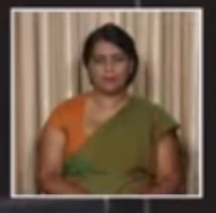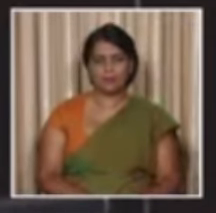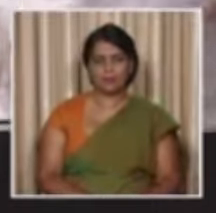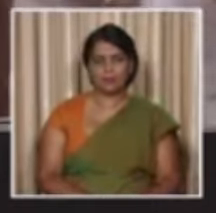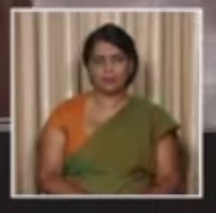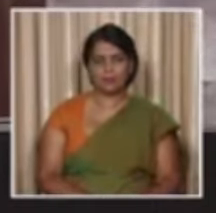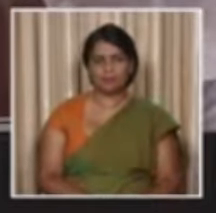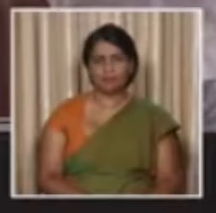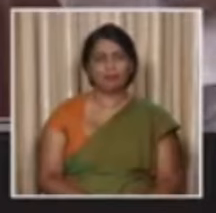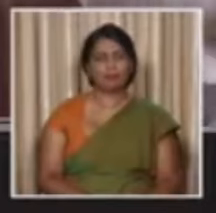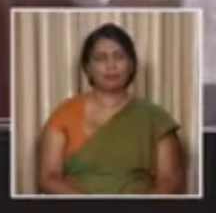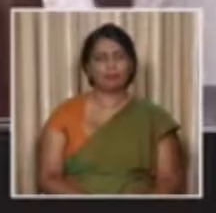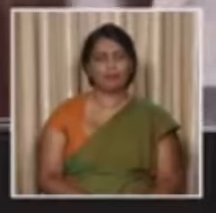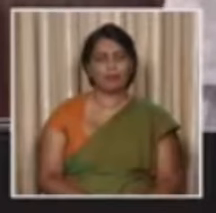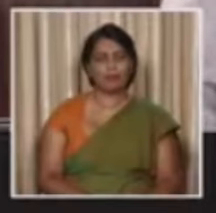हो गरु अधिकरण